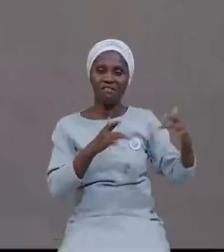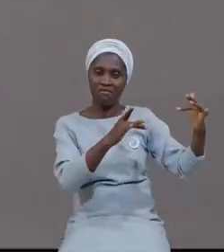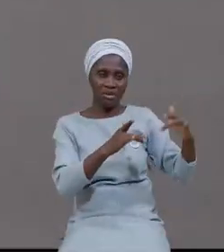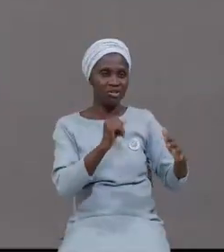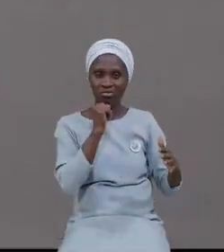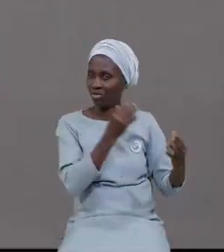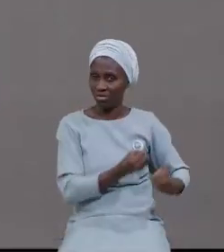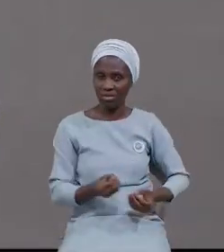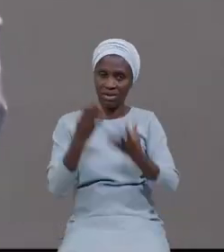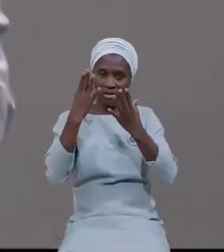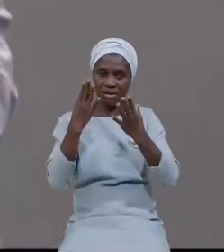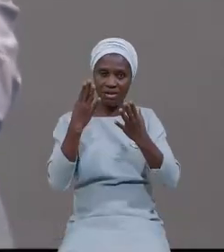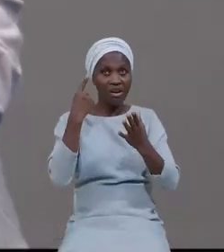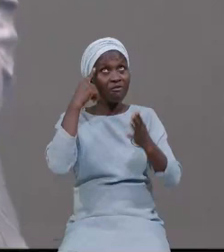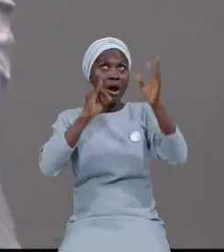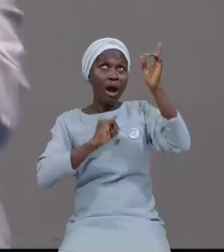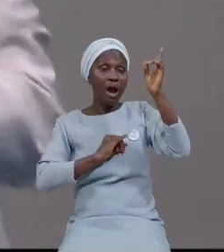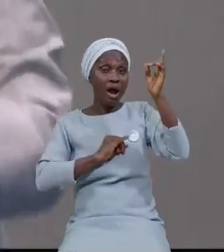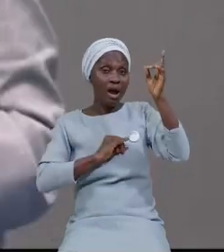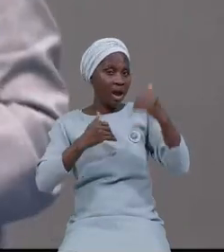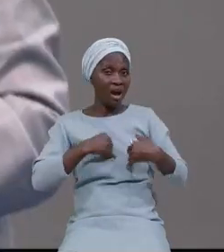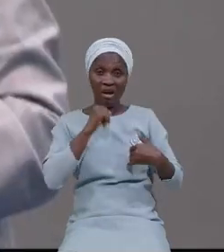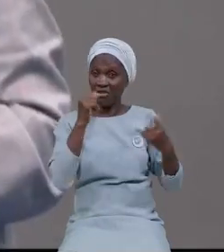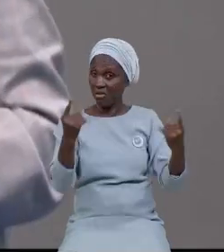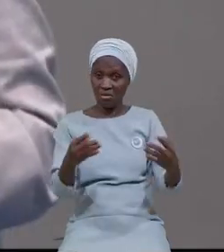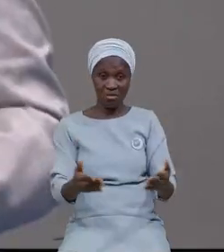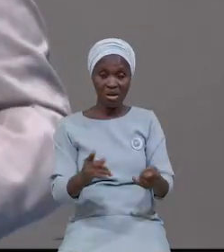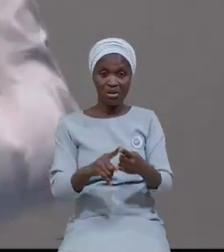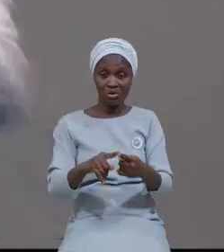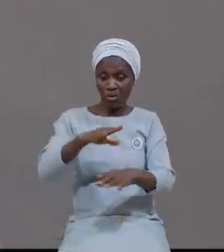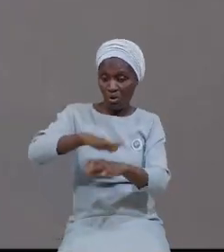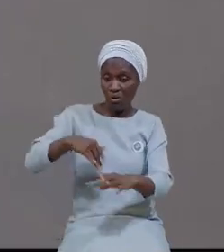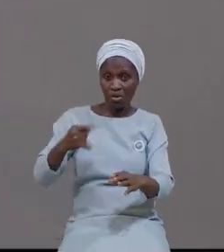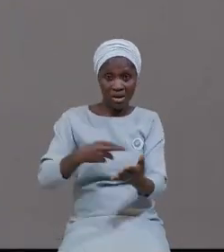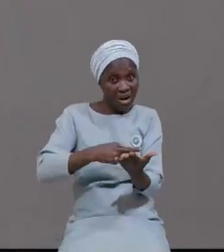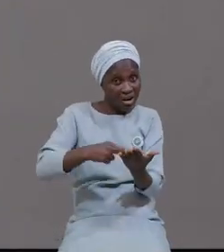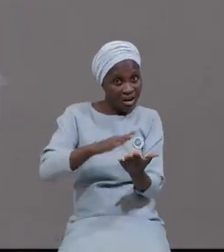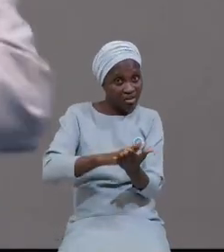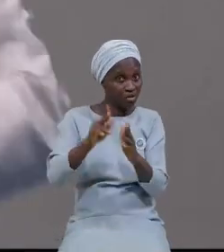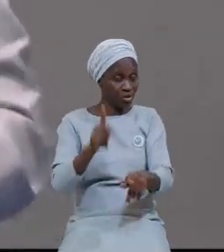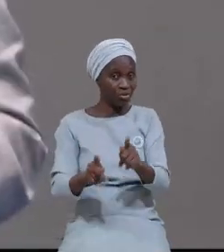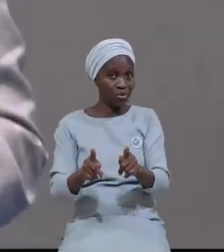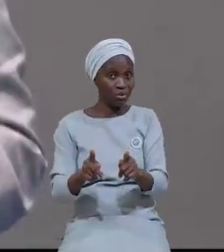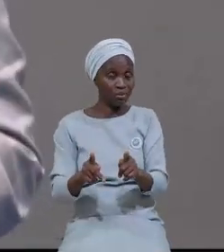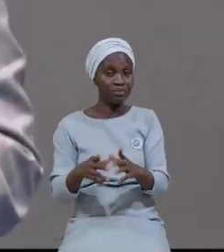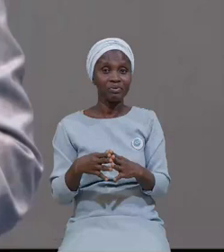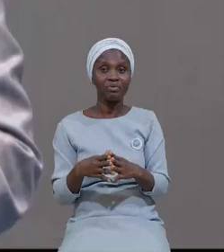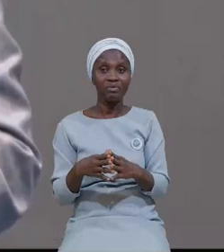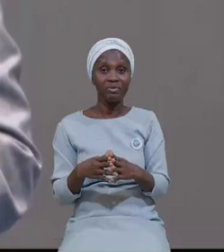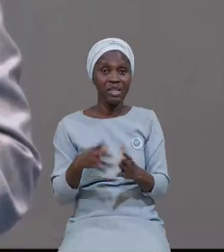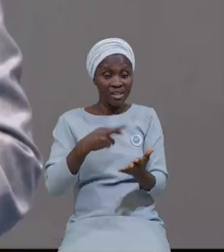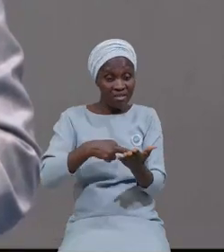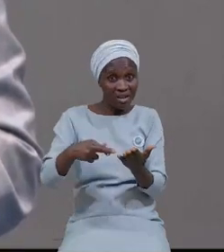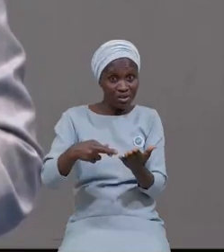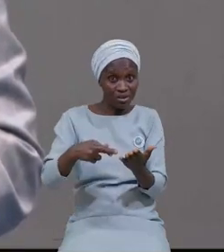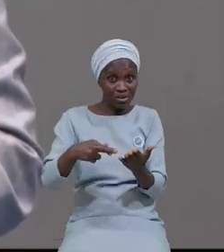plaisir au misérice et non au sacrifice car je ne suis pas venu appeler des justes ce mot juste veut dire